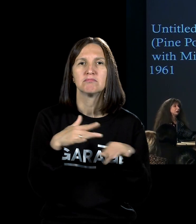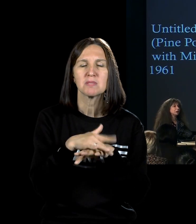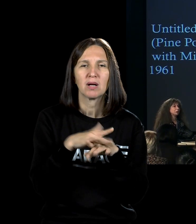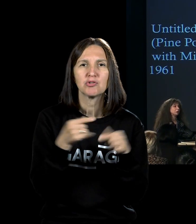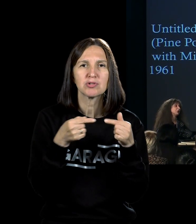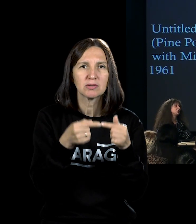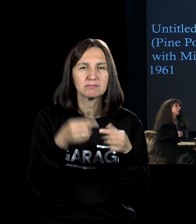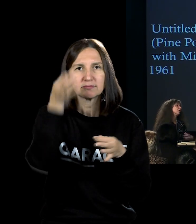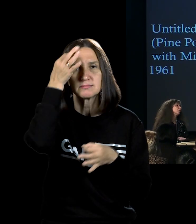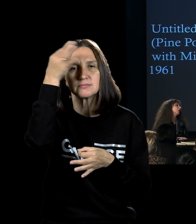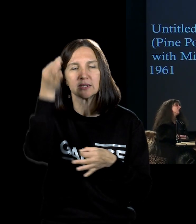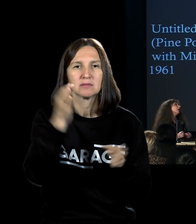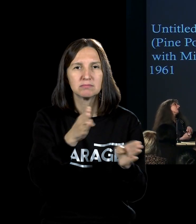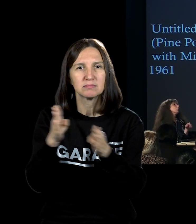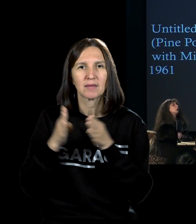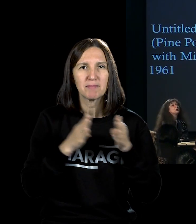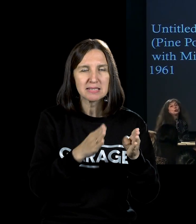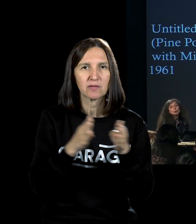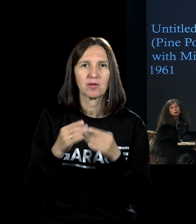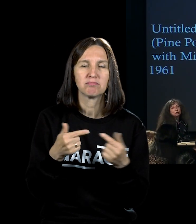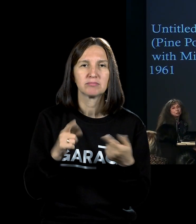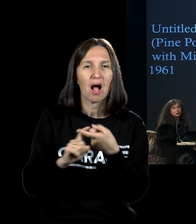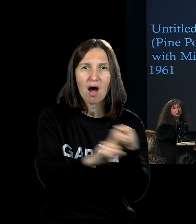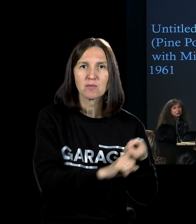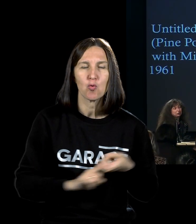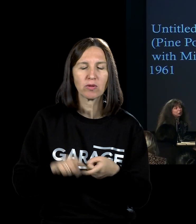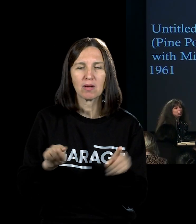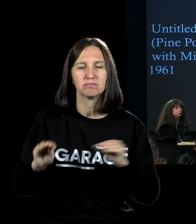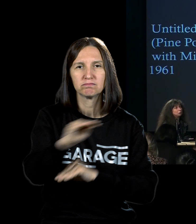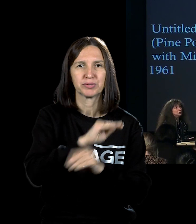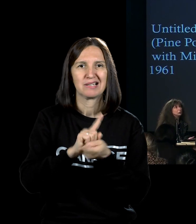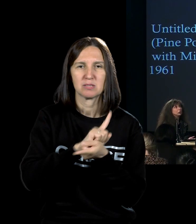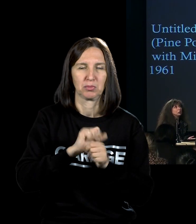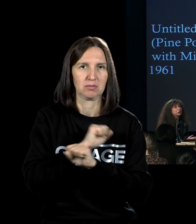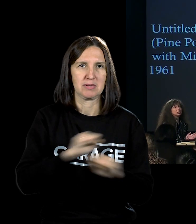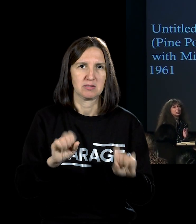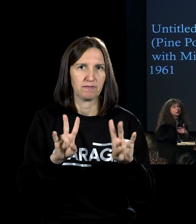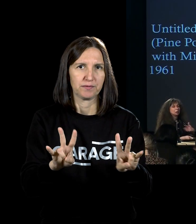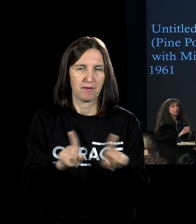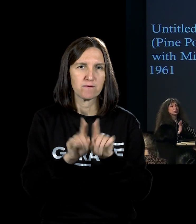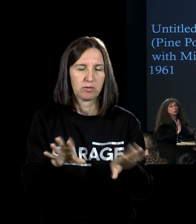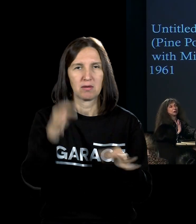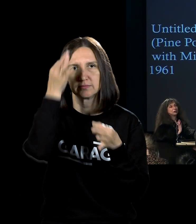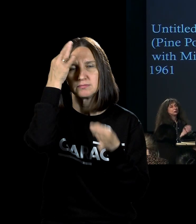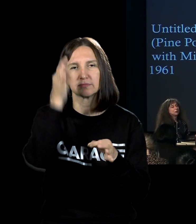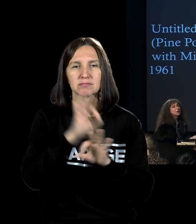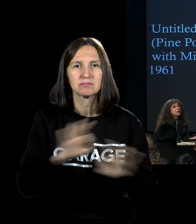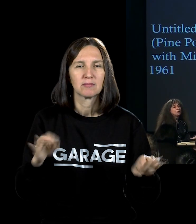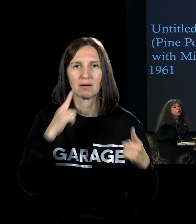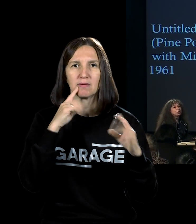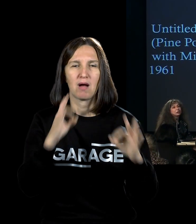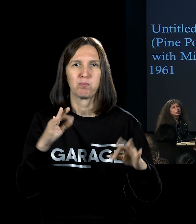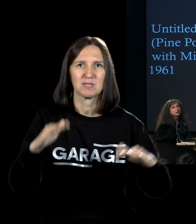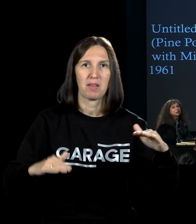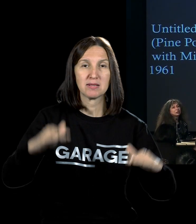математическая последовательность, математическая гармония, которую ничто не может изменить, которая как абсолютно сбалансирована.